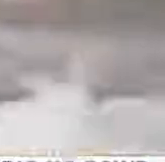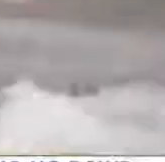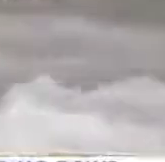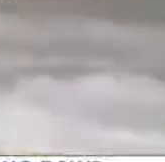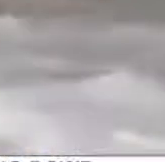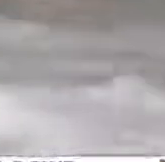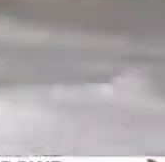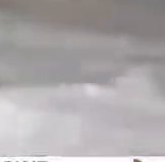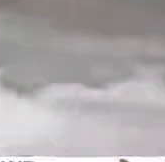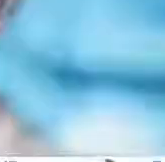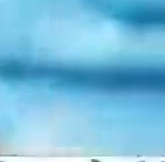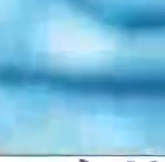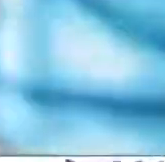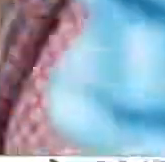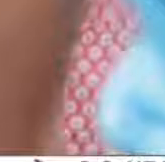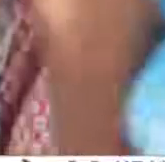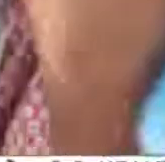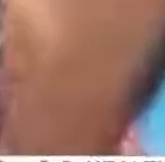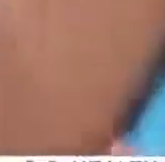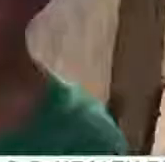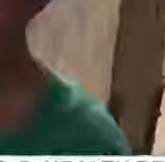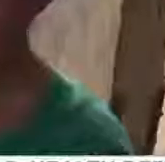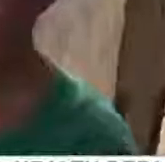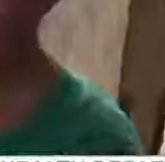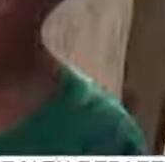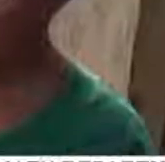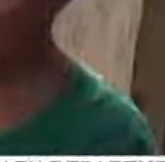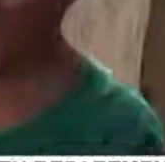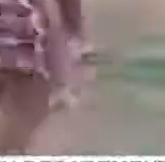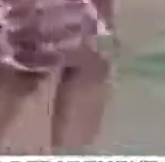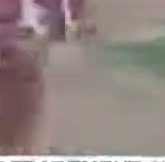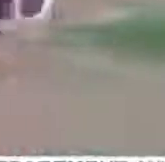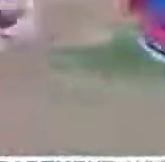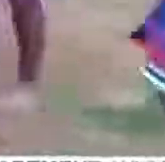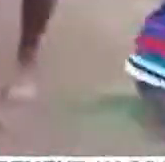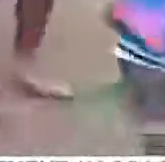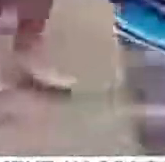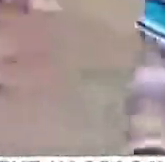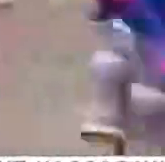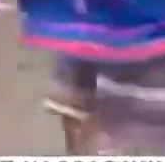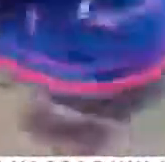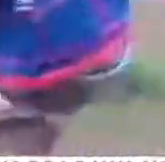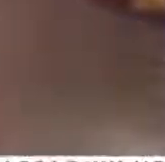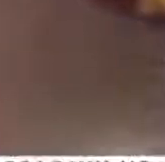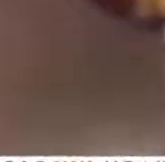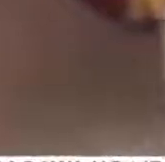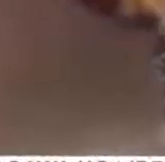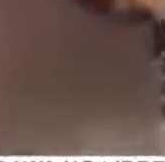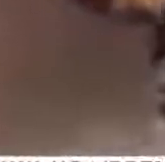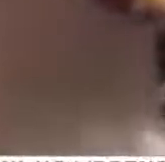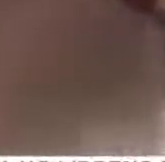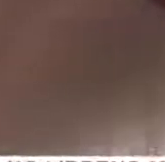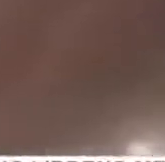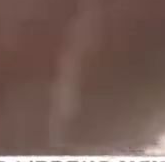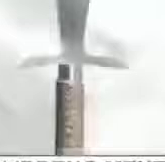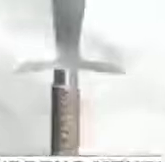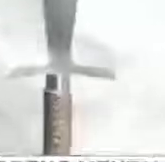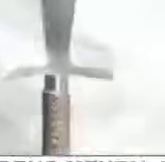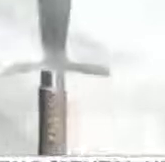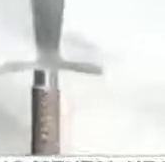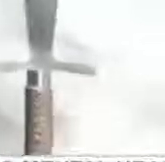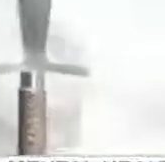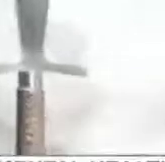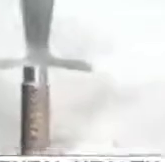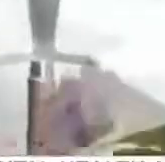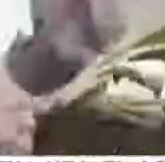Ang mga igurot, lumad, mangyan at bagobo ay ilan sa mga katutubong na meron ang